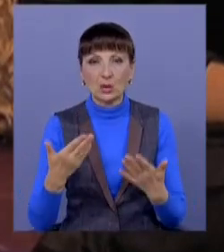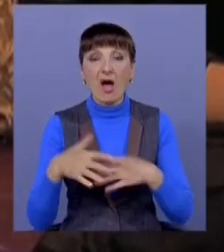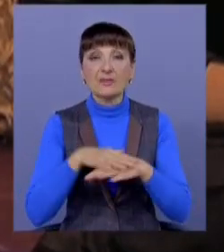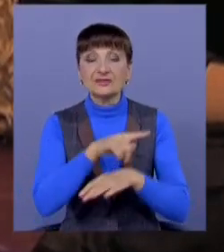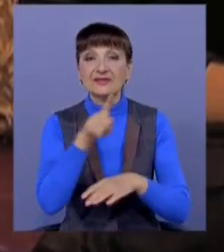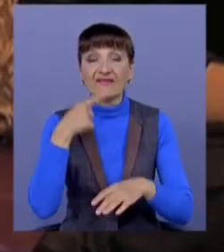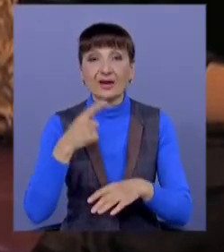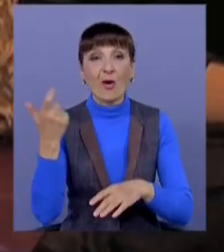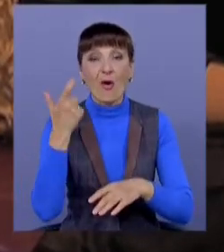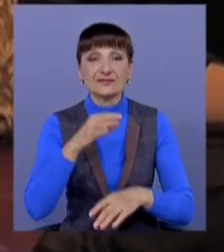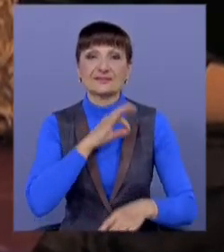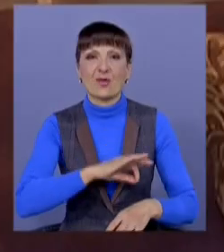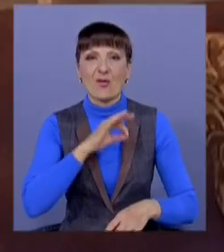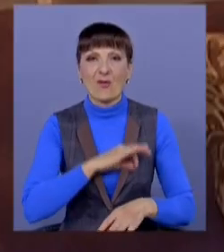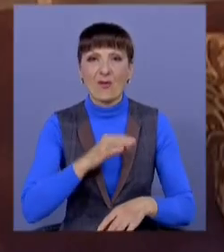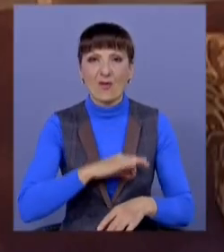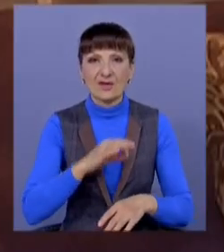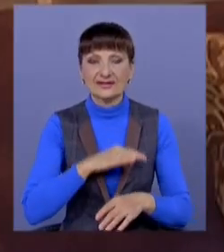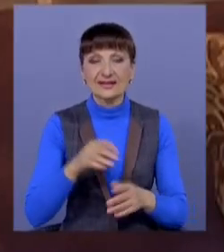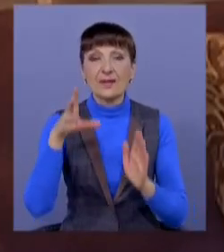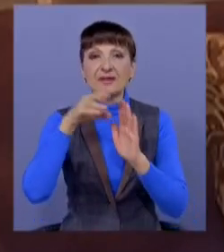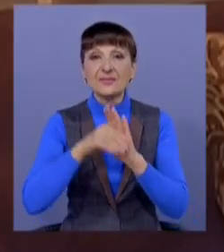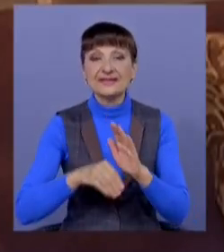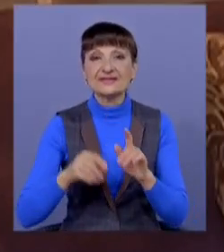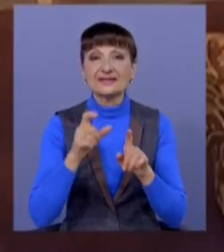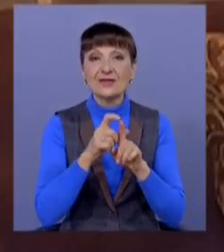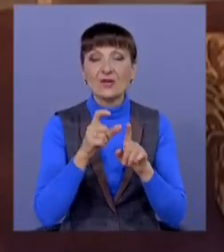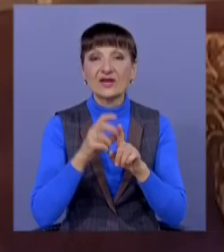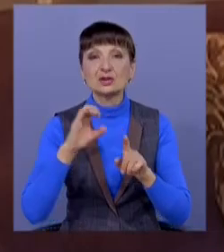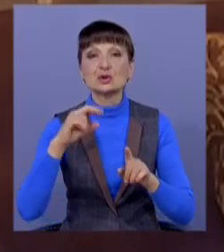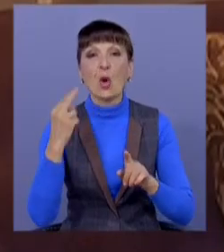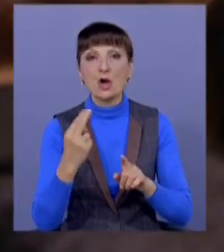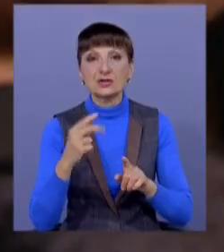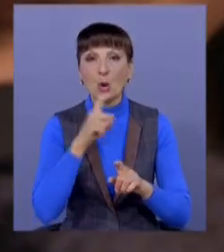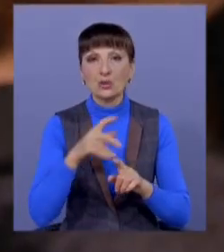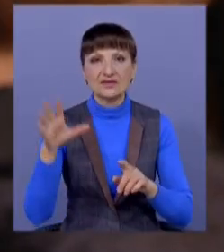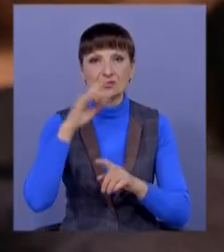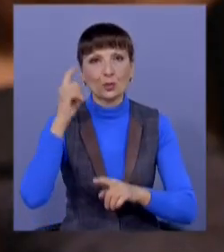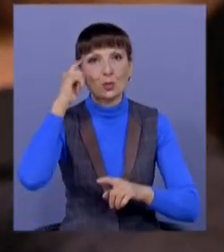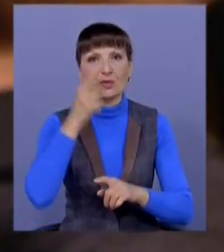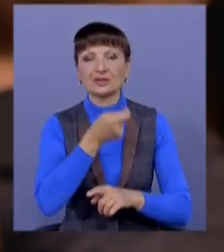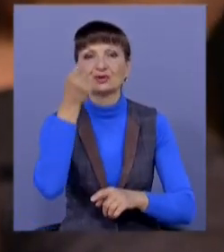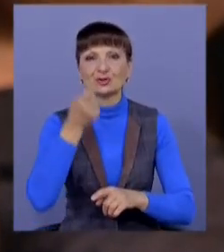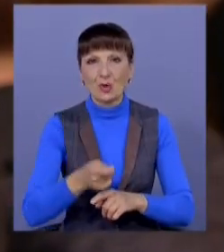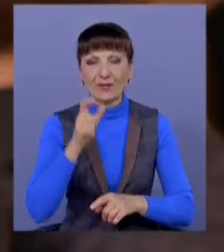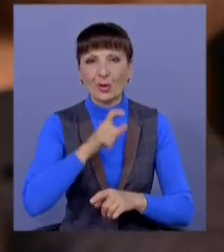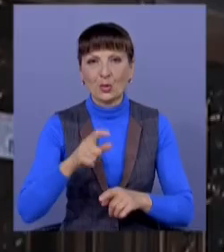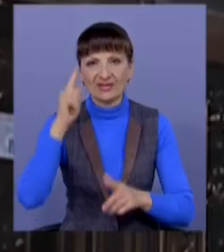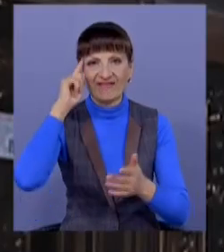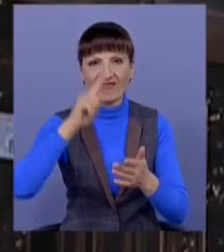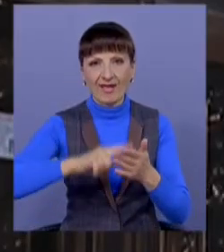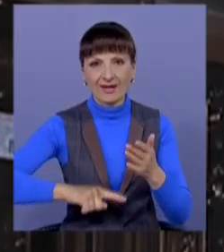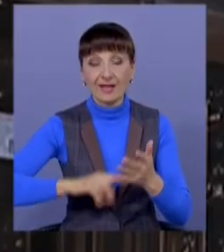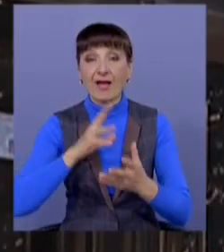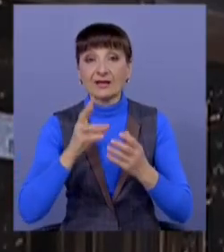и пользуются многие предприниматели, просто приписывая к названию заманчивое слово «социальное», на что и ведутся доверчивые потребители. И